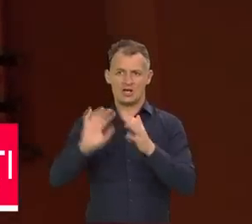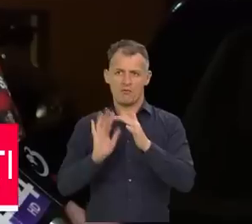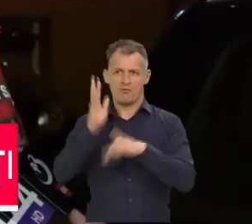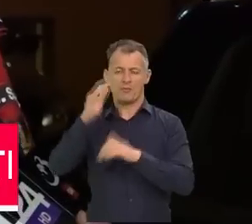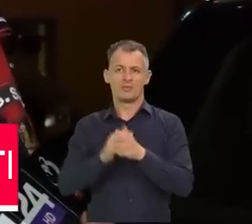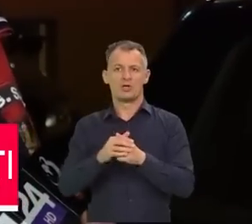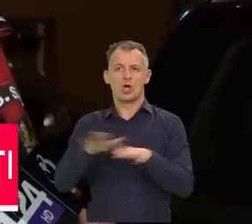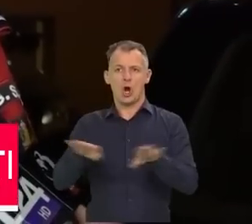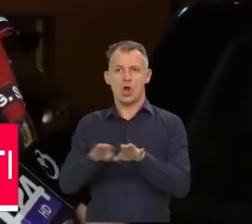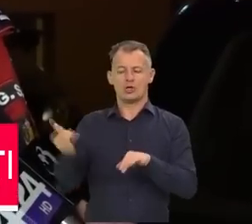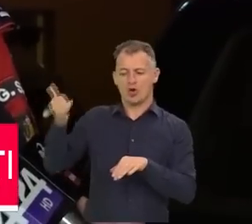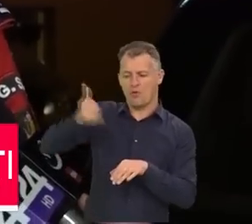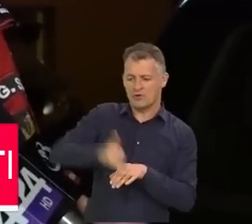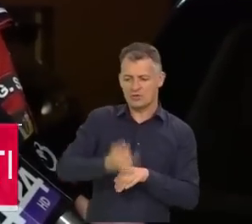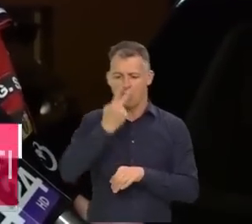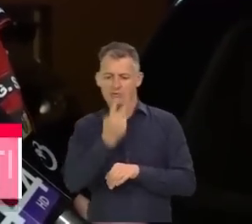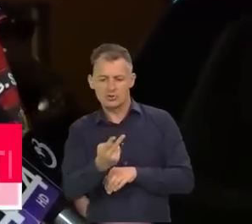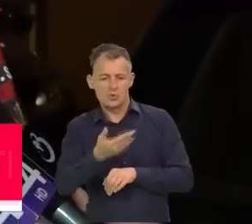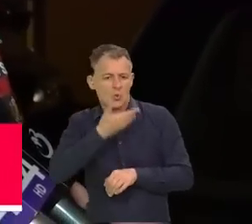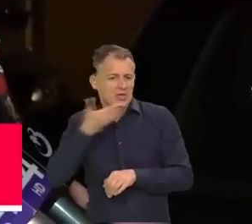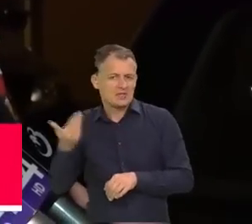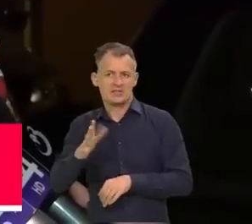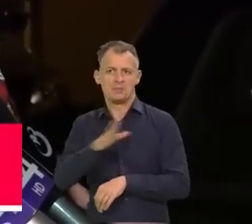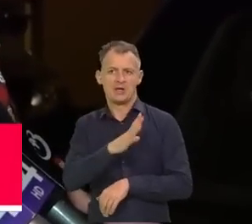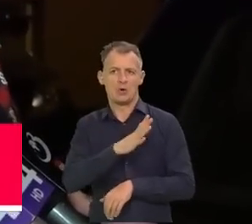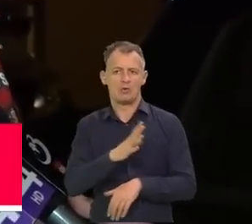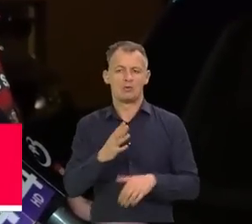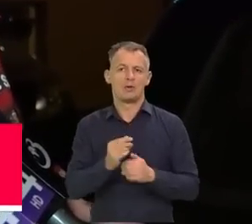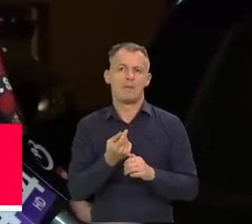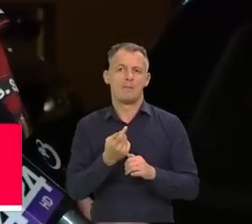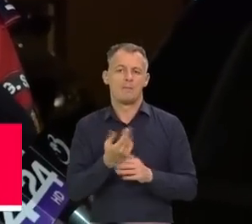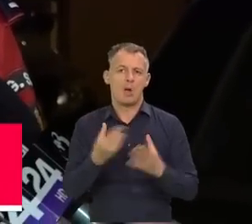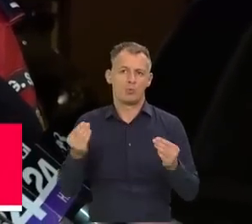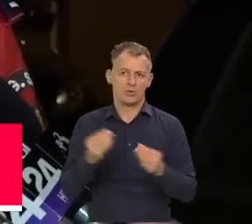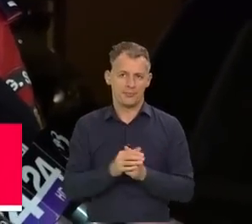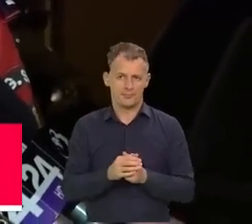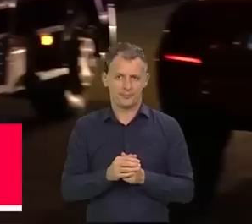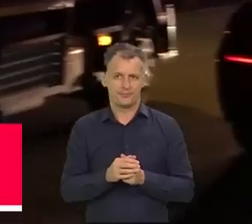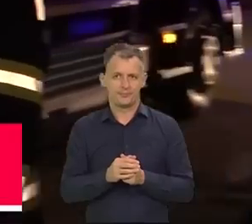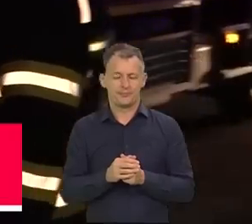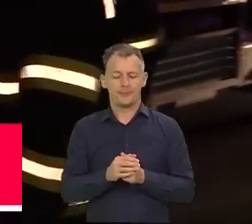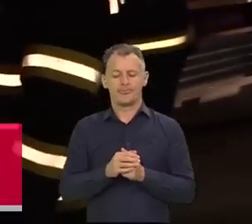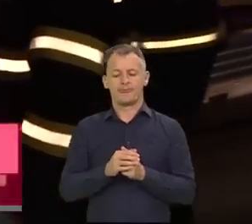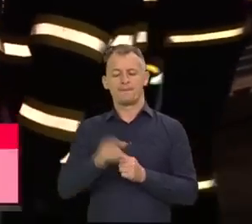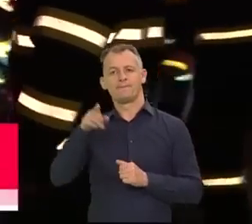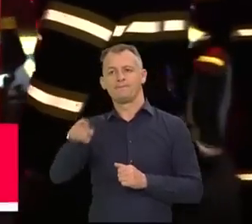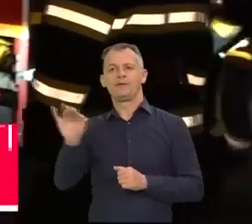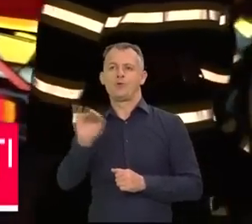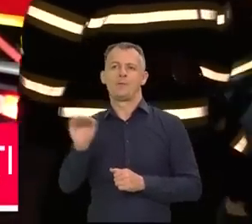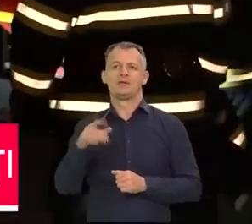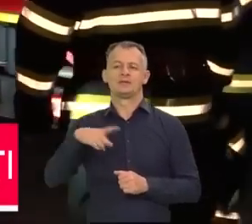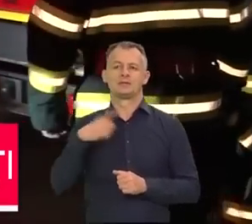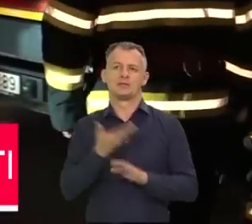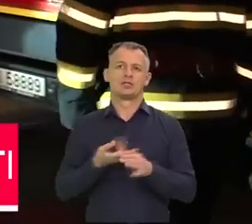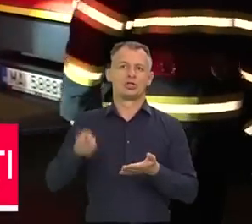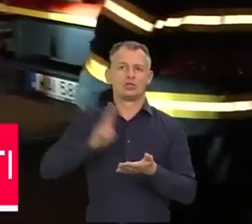au constatat că nu există pericole suplimentare și copiii sunt din